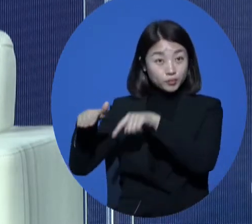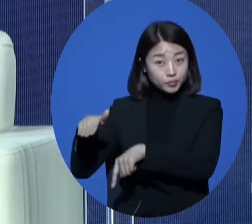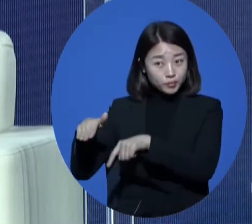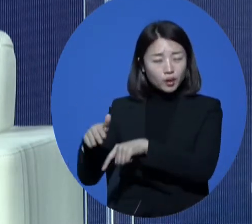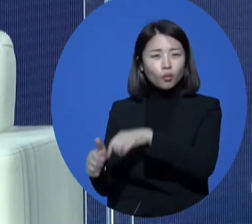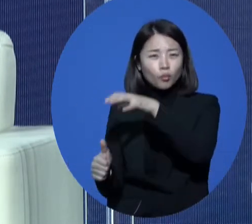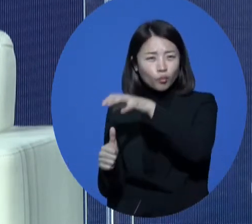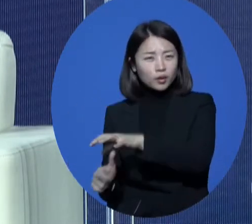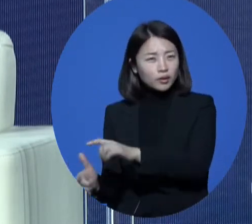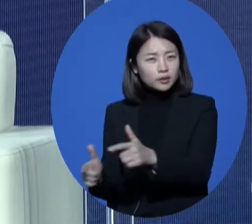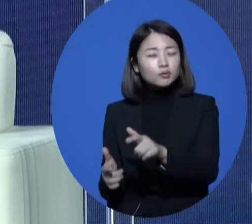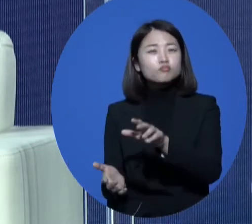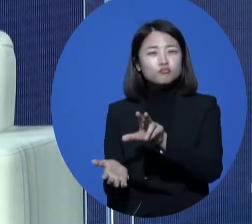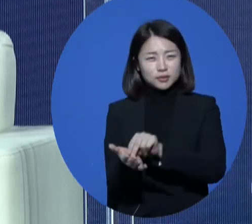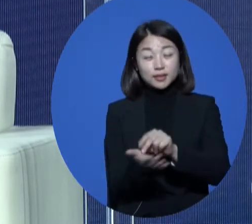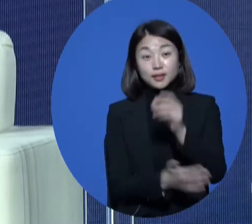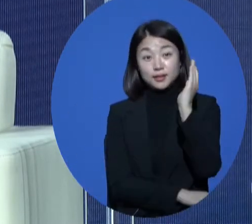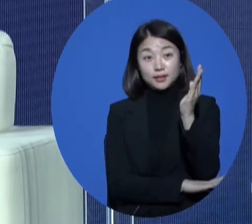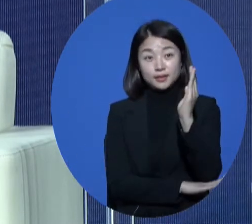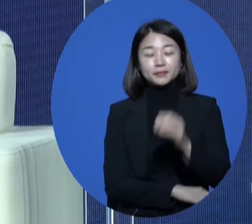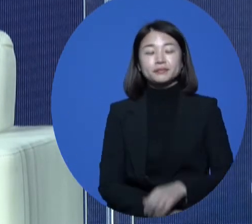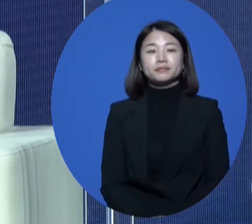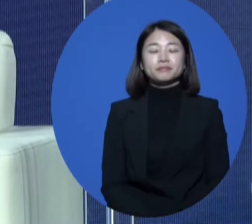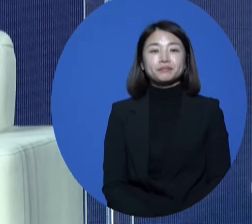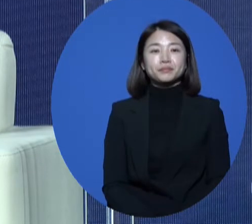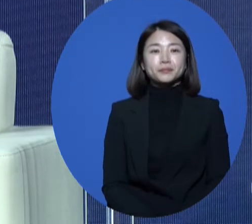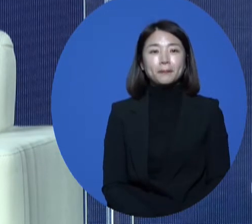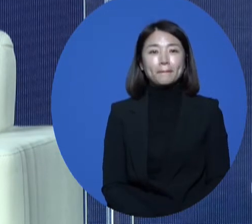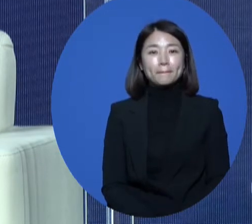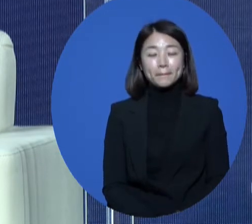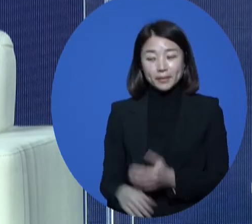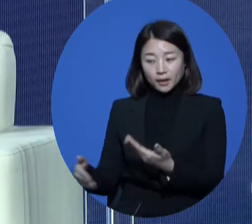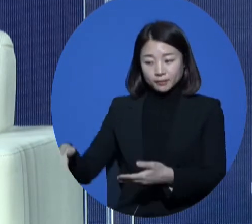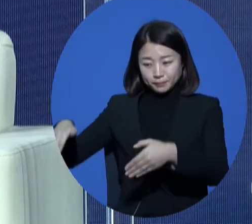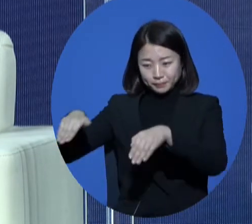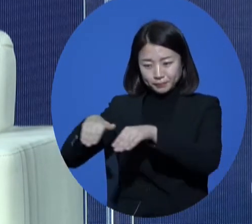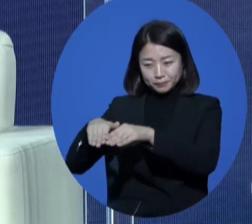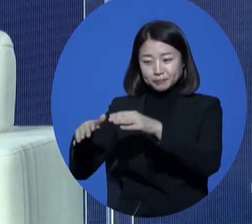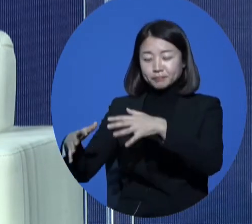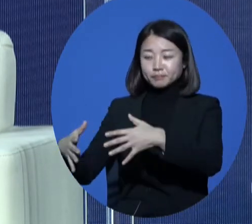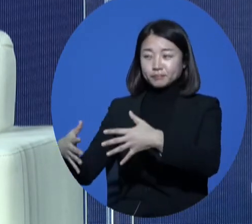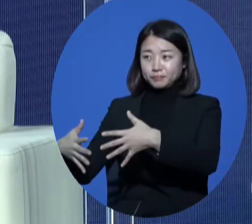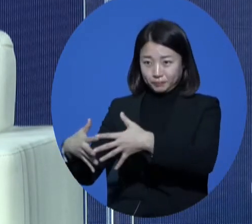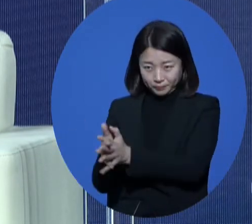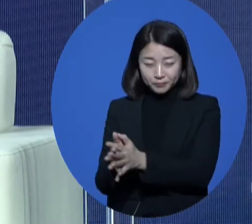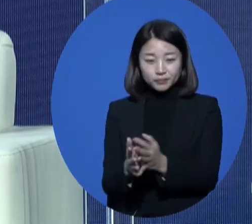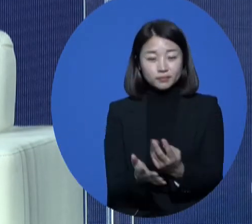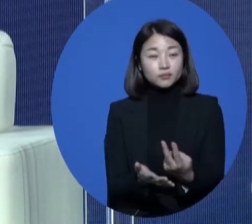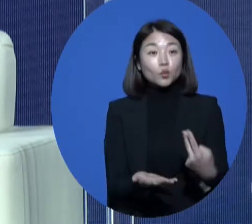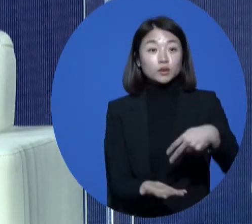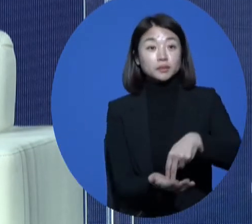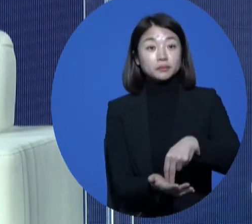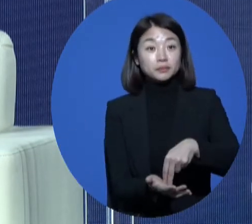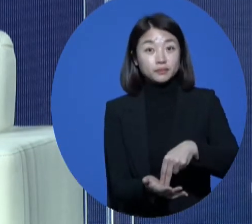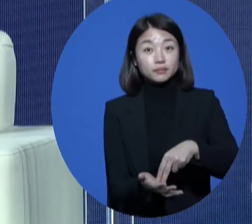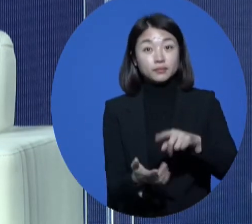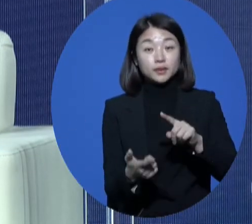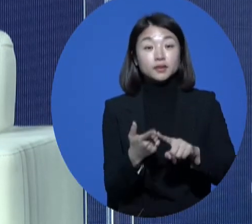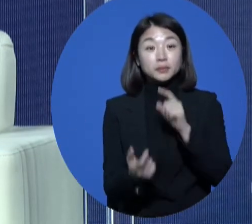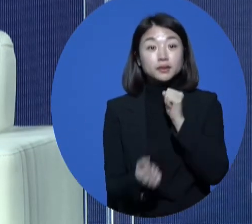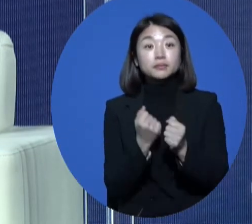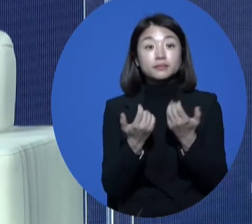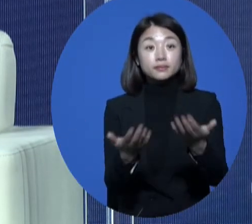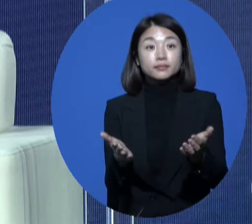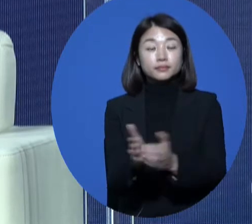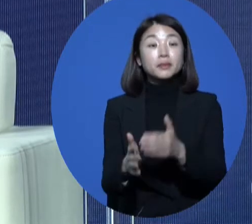모순 그런 문제점들에 대해서 말씀해 주셨고 이에 대한 긴급 탈시설의 필요성과 이거 제도적인 그 지원 방안에 대해서 말씀해